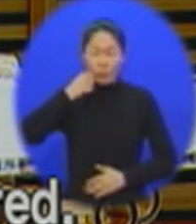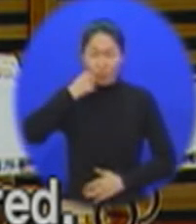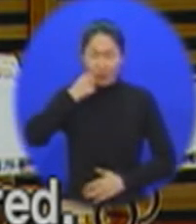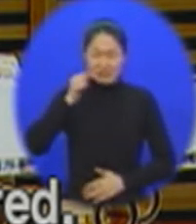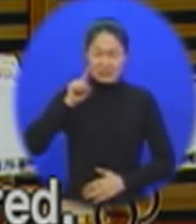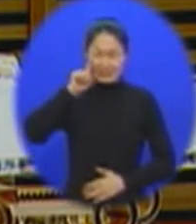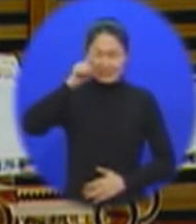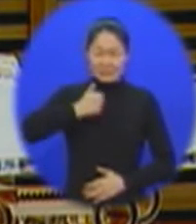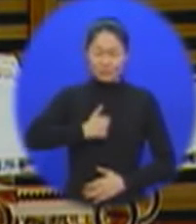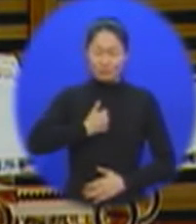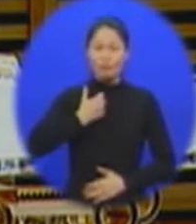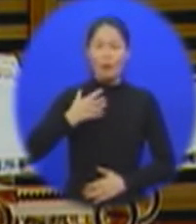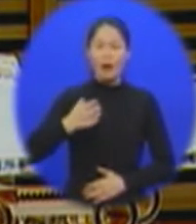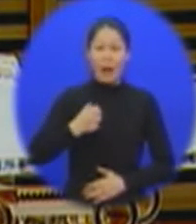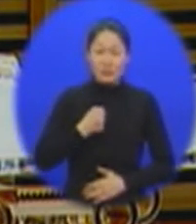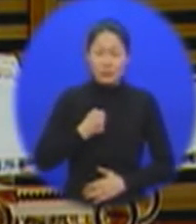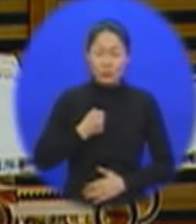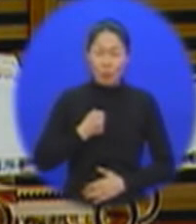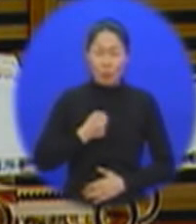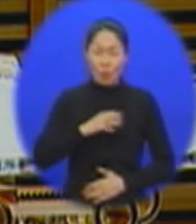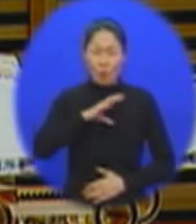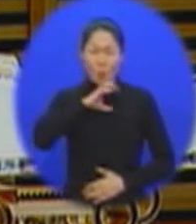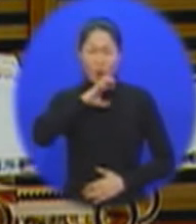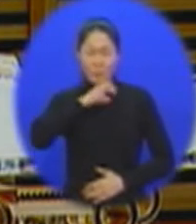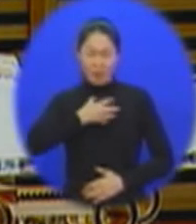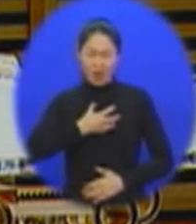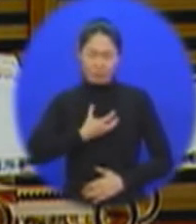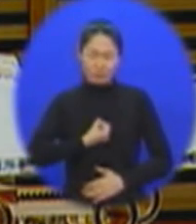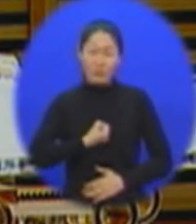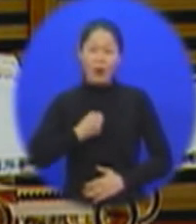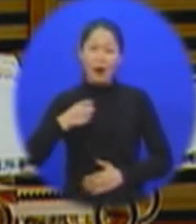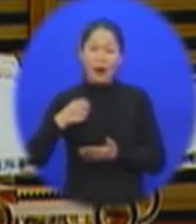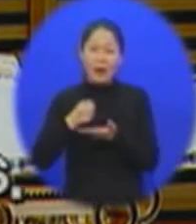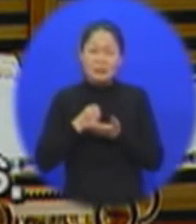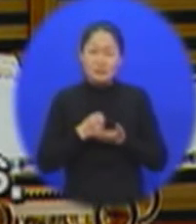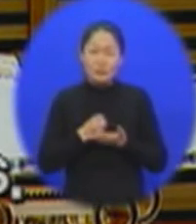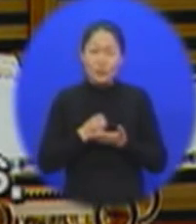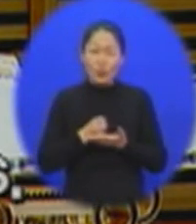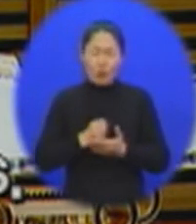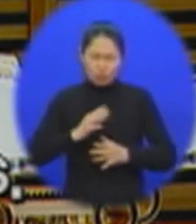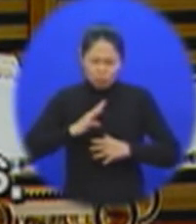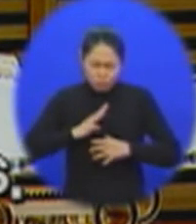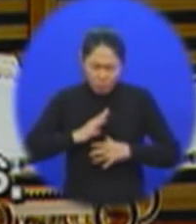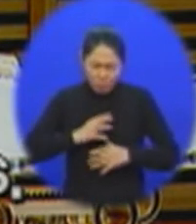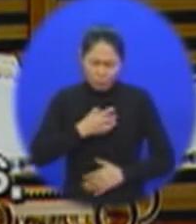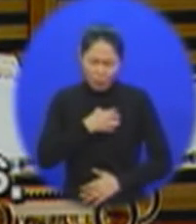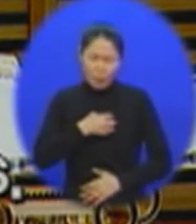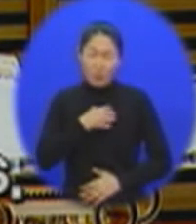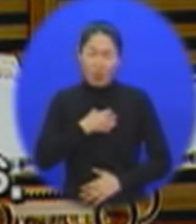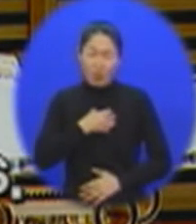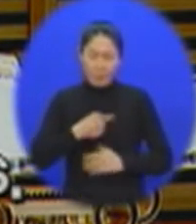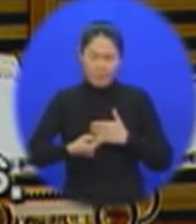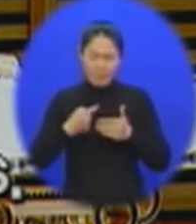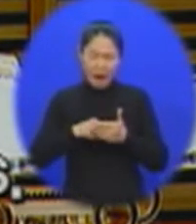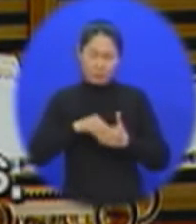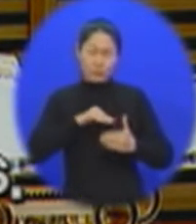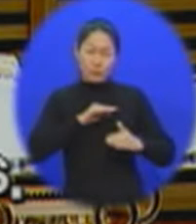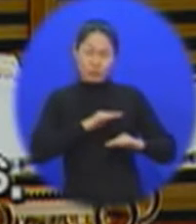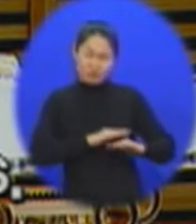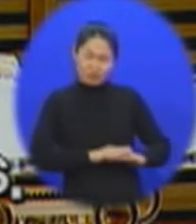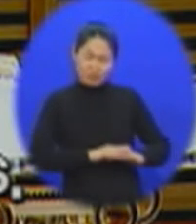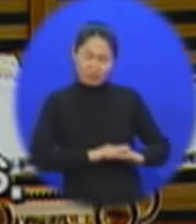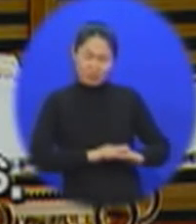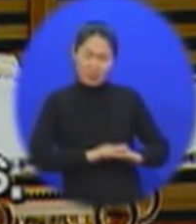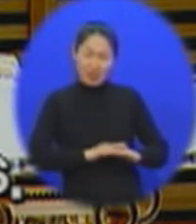짜증과 분노를 갖고 원망 불평 가지고 두려움과 염려를 그냥 마음에 둔 채로 아무리